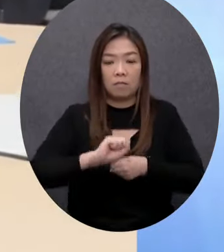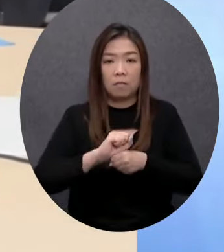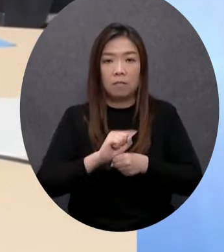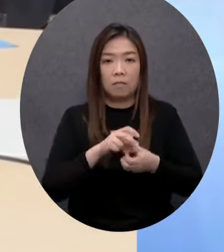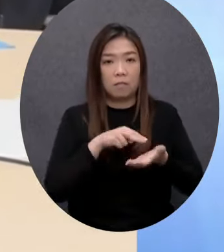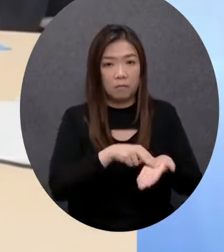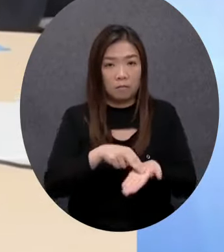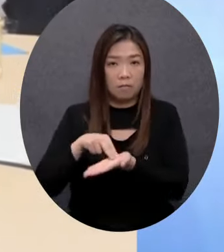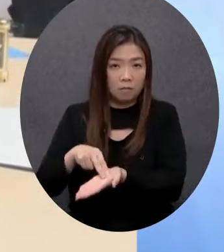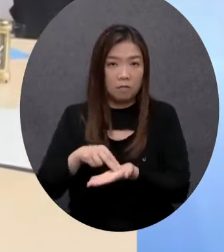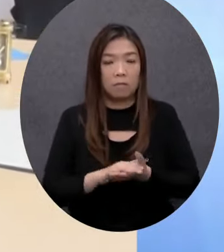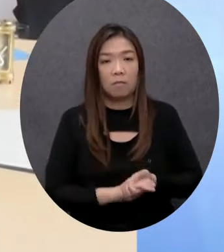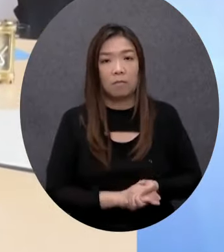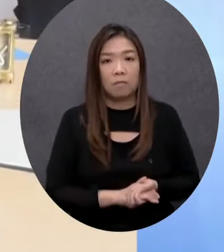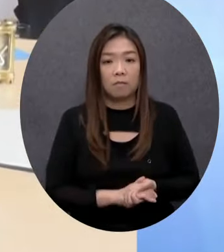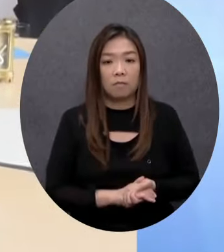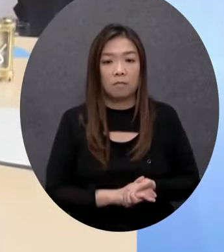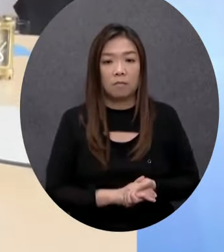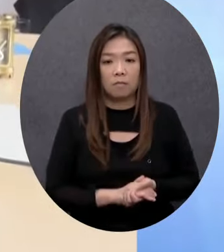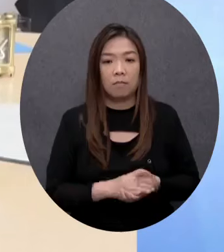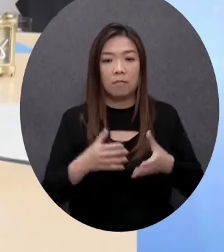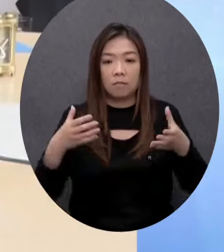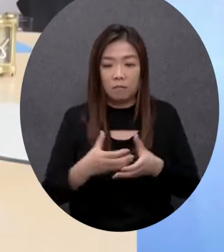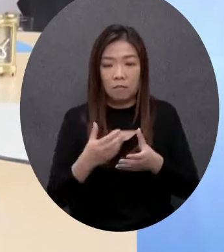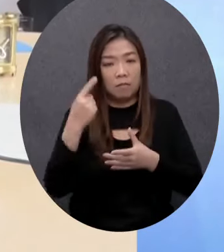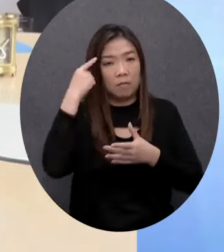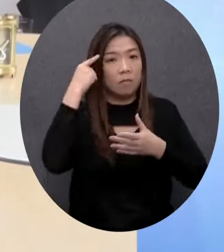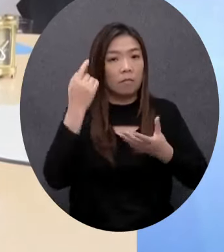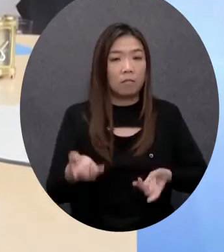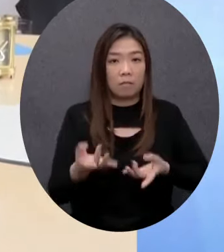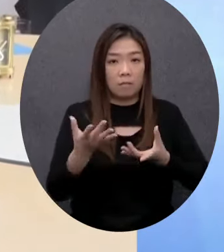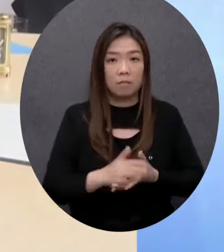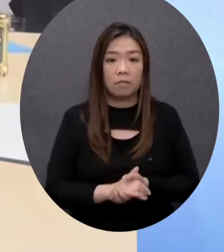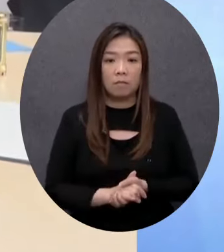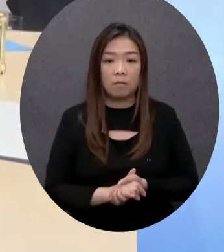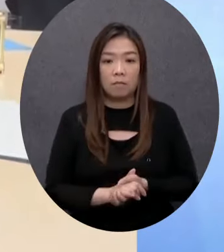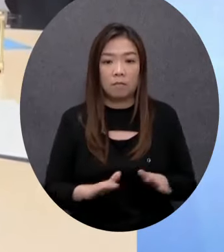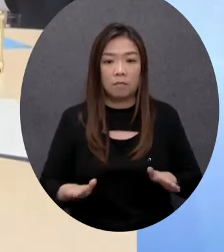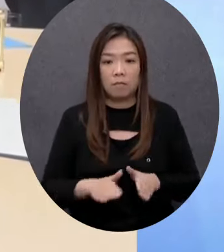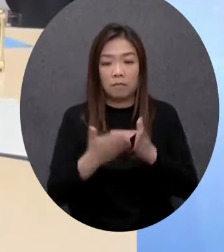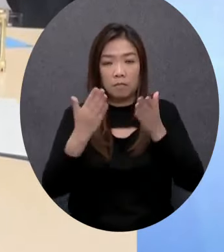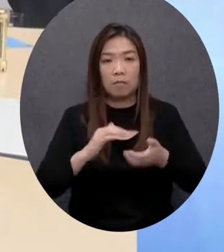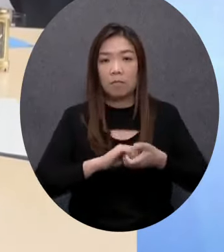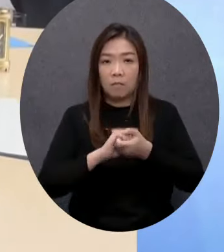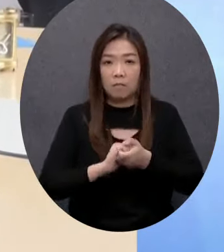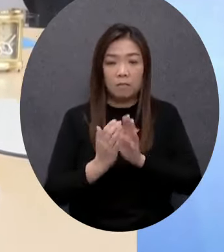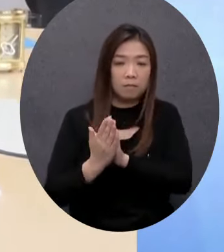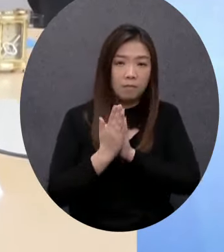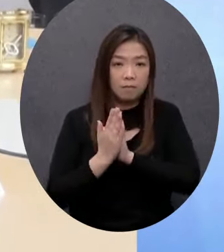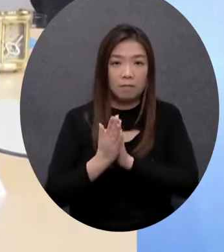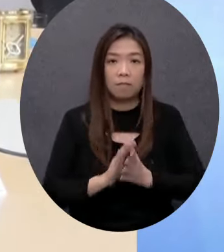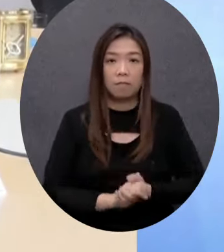信，凝聚战略共识，开展战略协作，